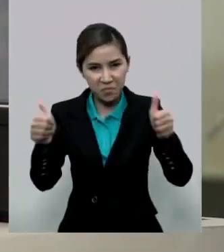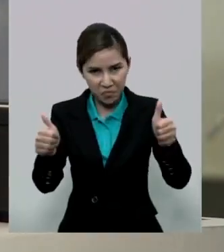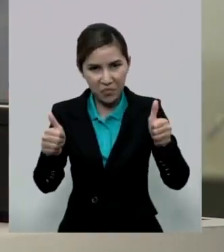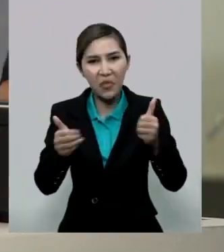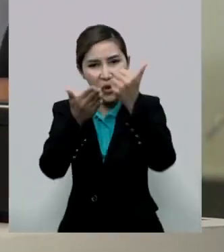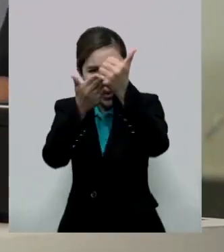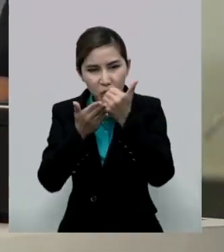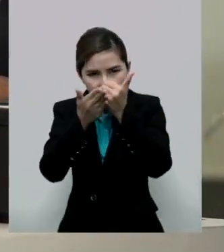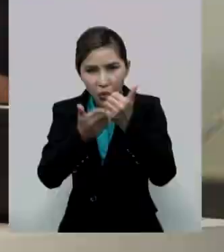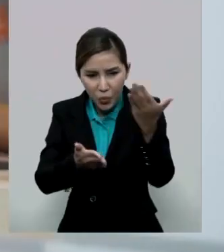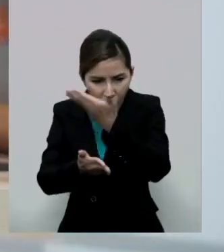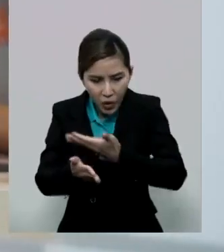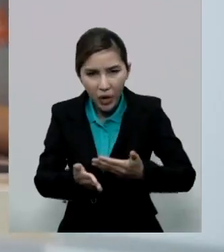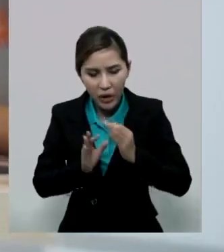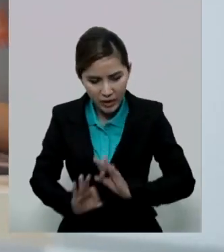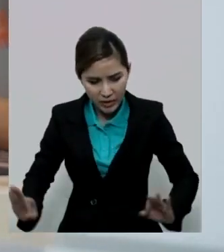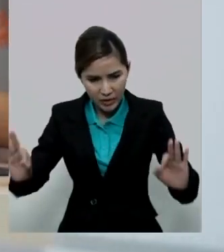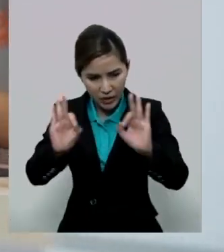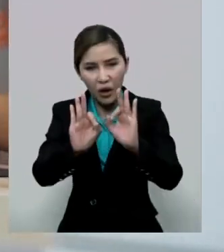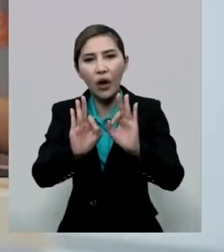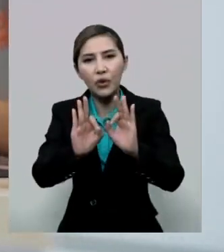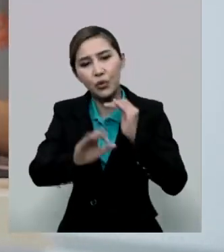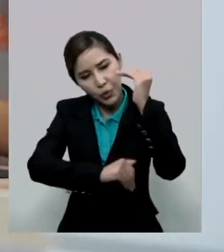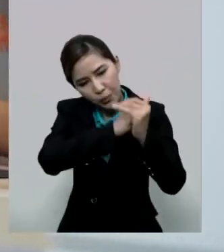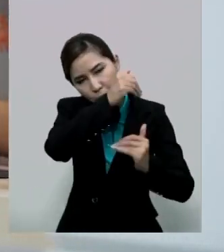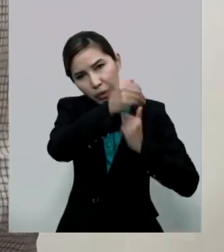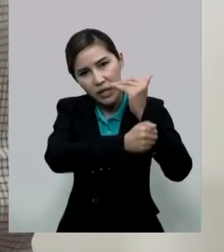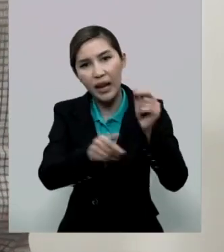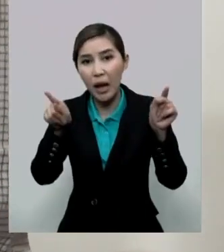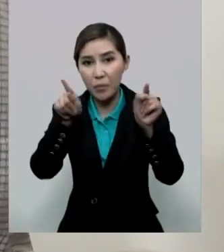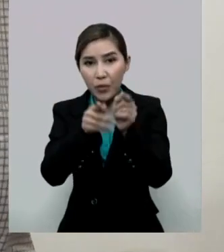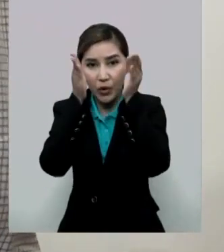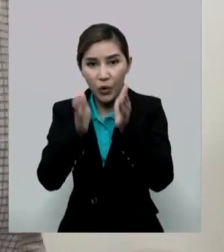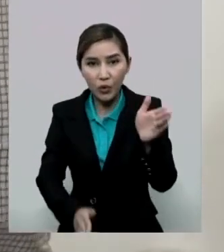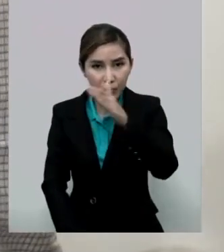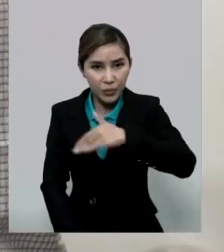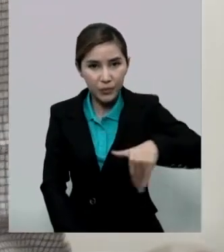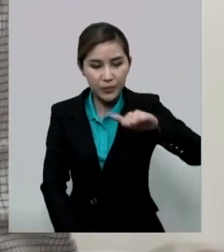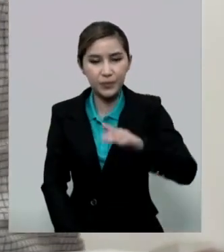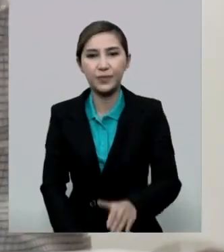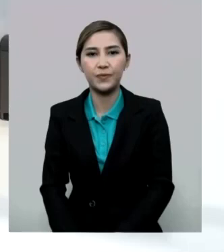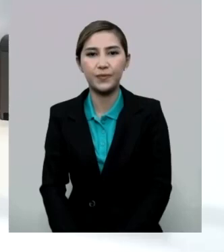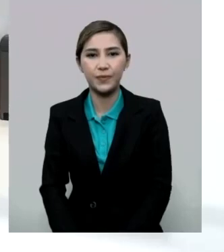ก็จะทำให้พวกเขาเป็นอีกแรงสำคัญที่ช่วยขับเคลื่อนภาคธุรกิจไม่ต่างจากคนทั่วไปเลยค่ะ